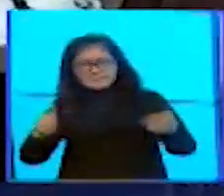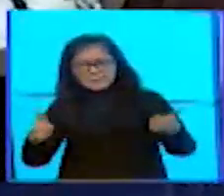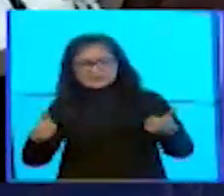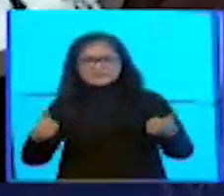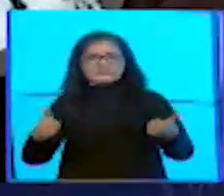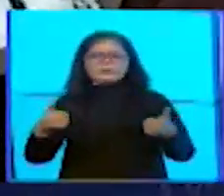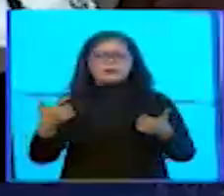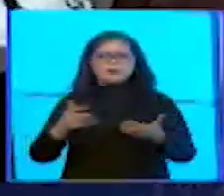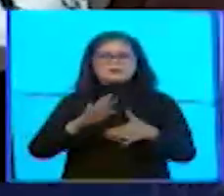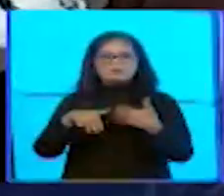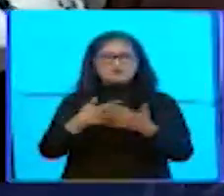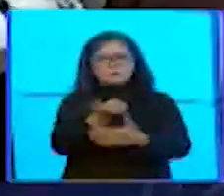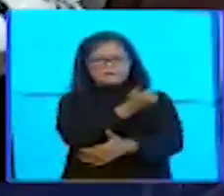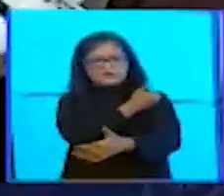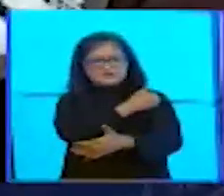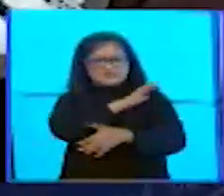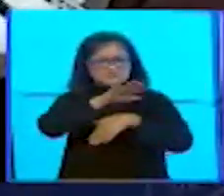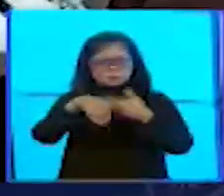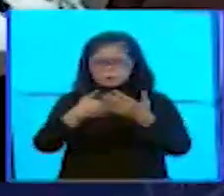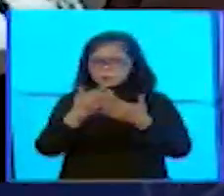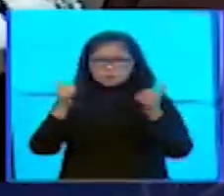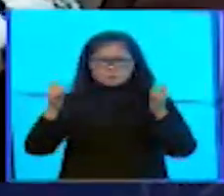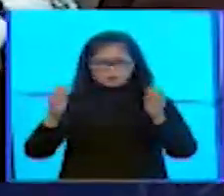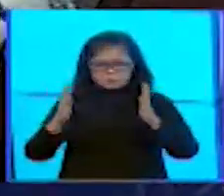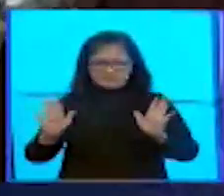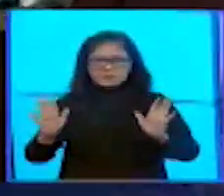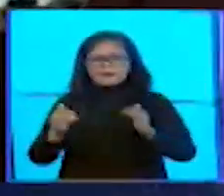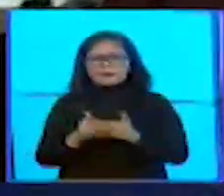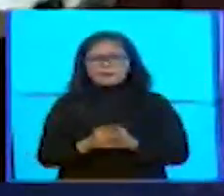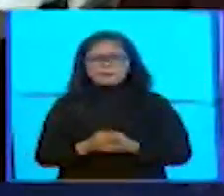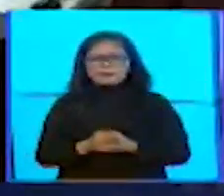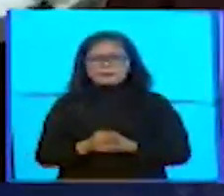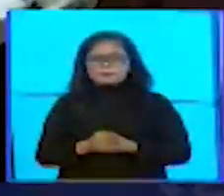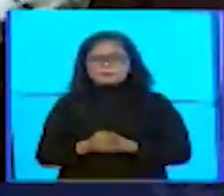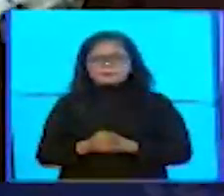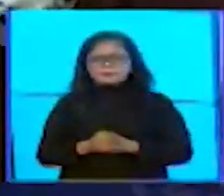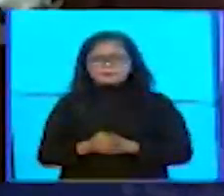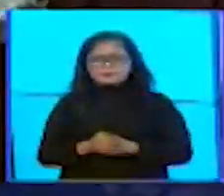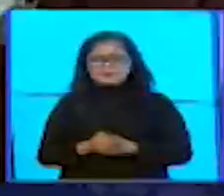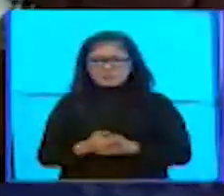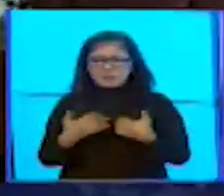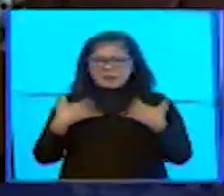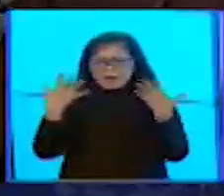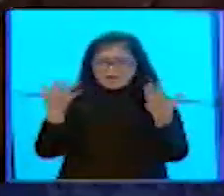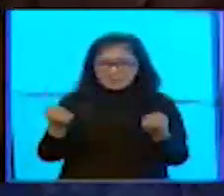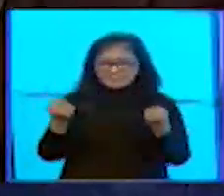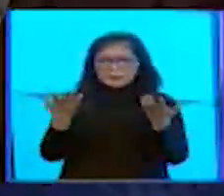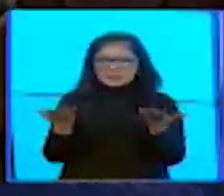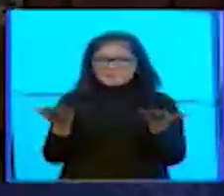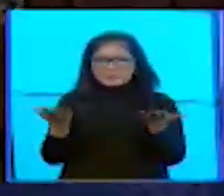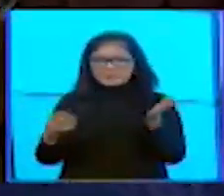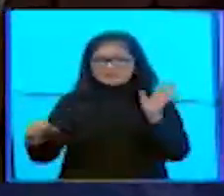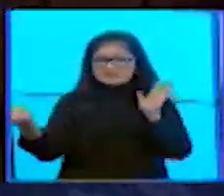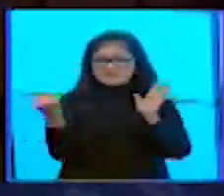semua, dengan semua warga harus sehat. Bu, terakhir, Bu, harapannya apa, Bu, dengan adanya ditempel sudah vaksin